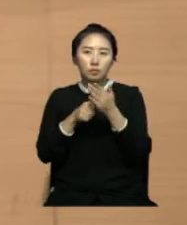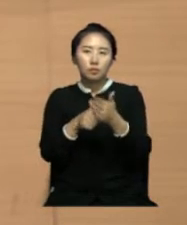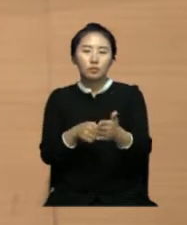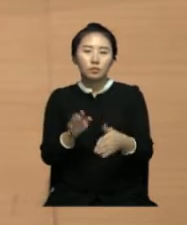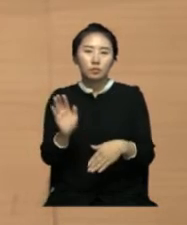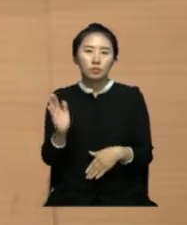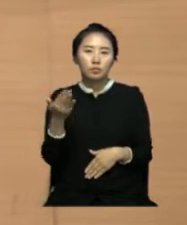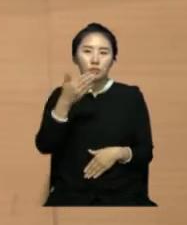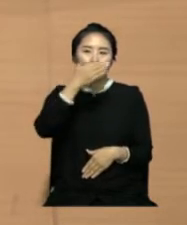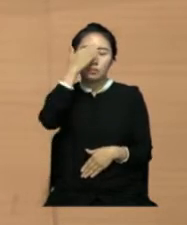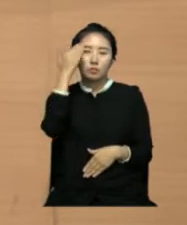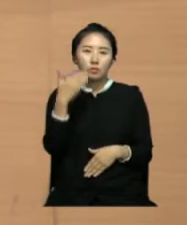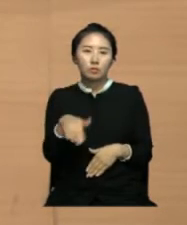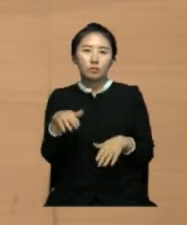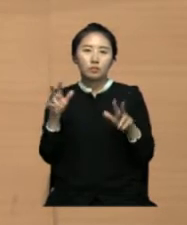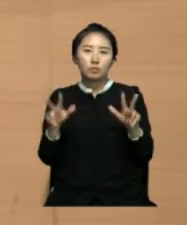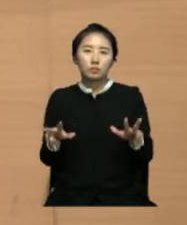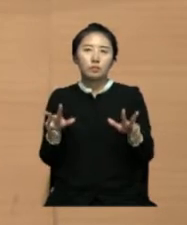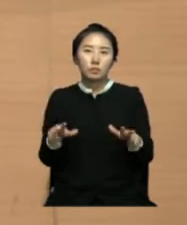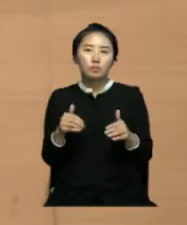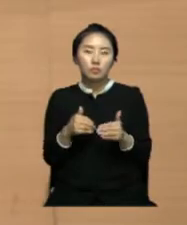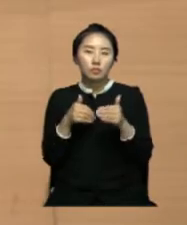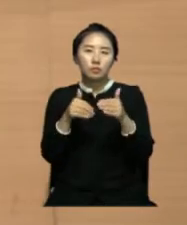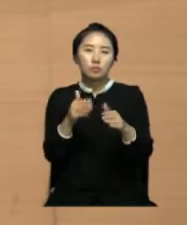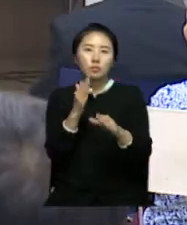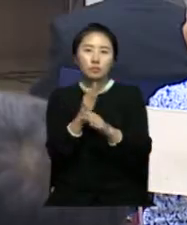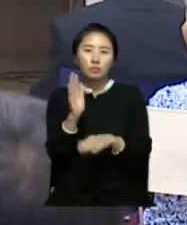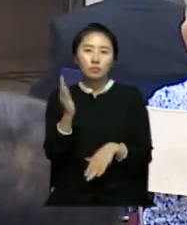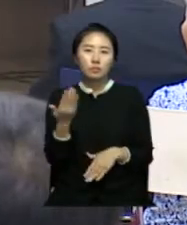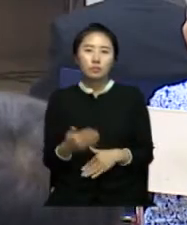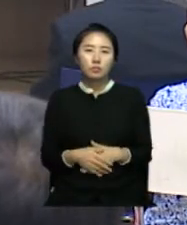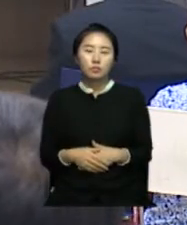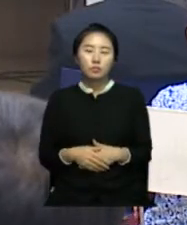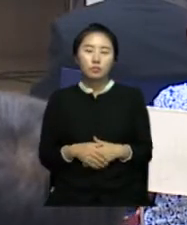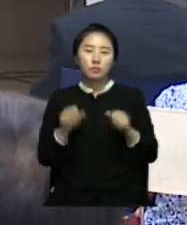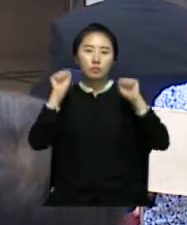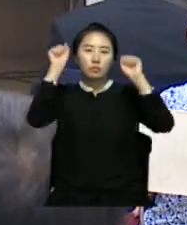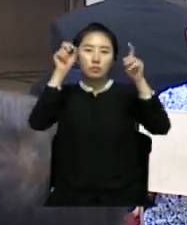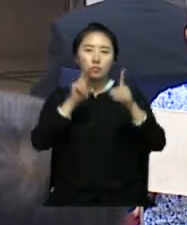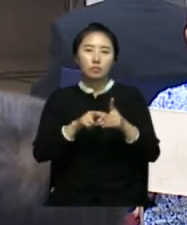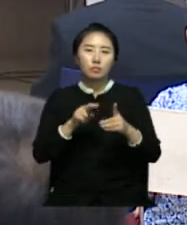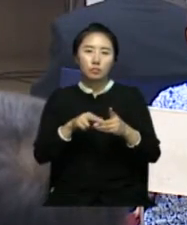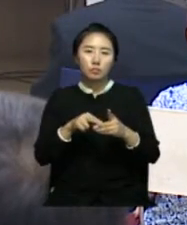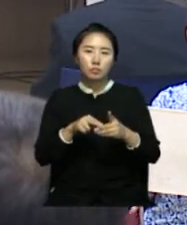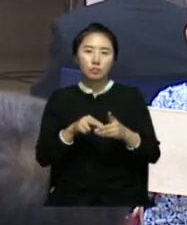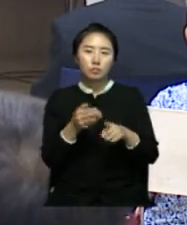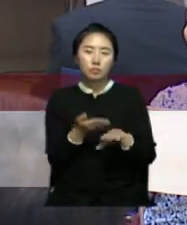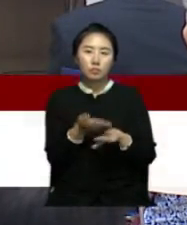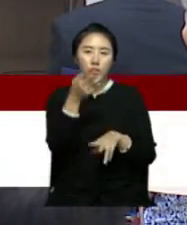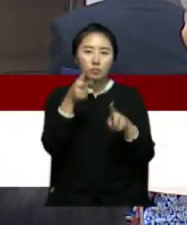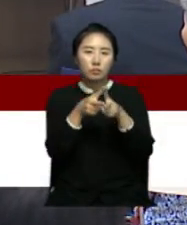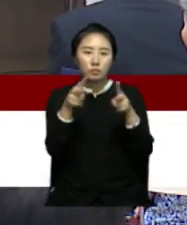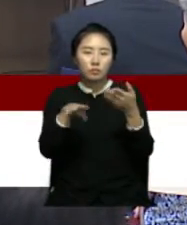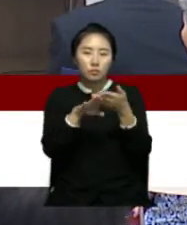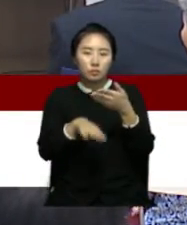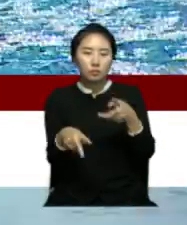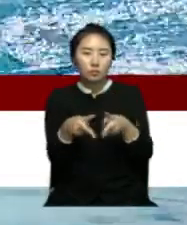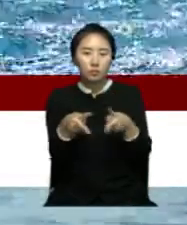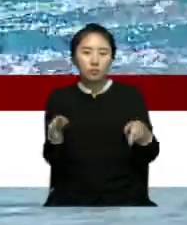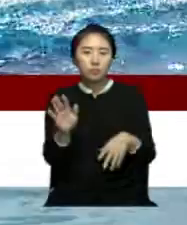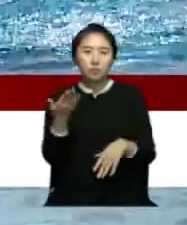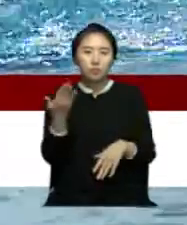됐고 다행히 지금 현재 진행이 되고 있습니다. 체육센터의 규모는 지상 2층, 지하